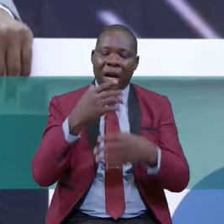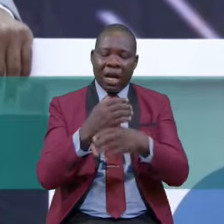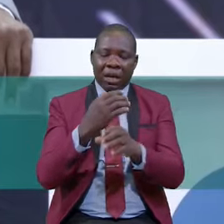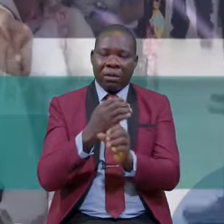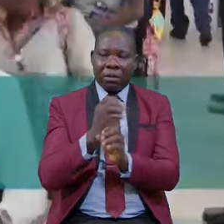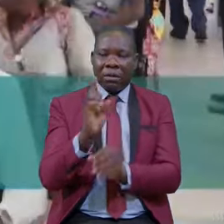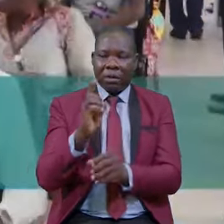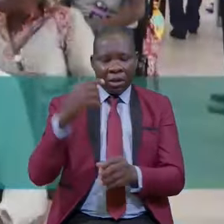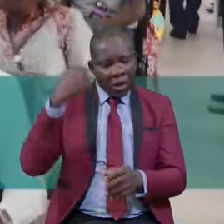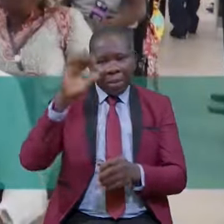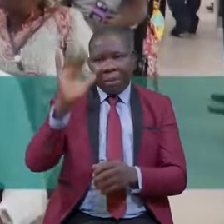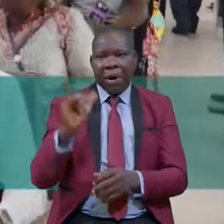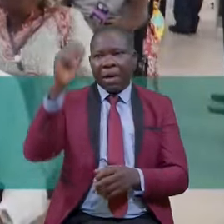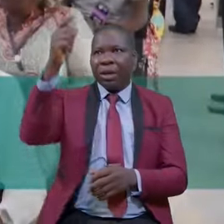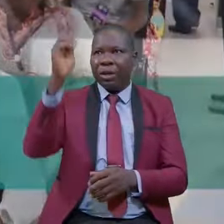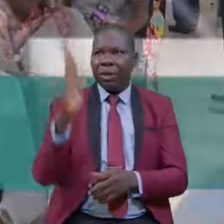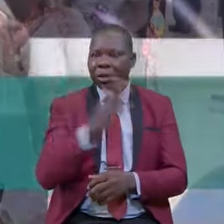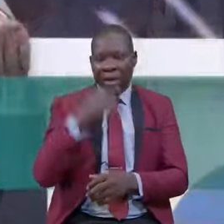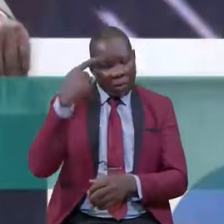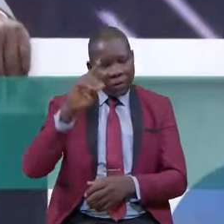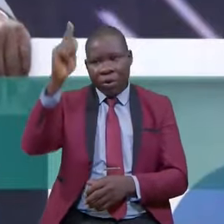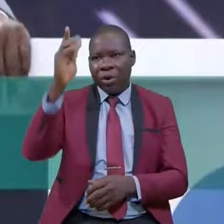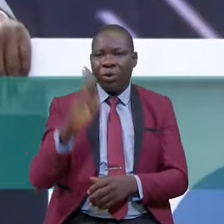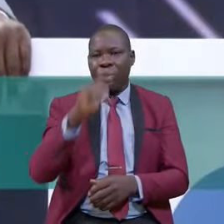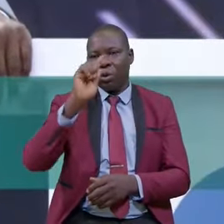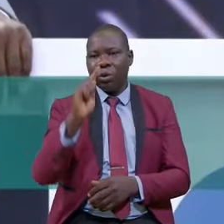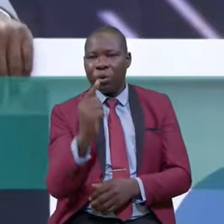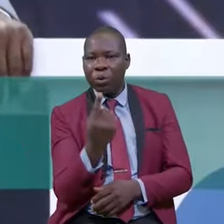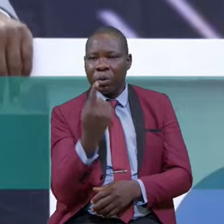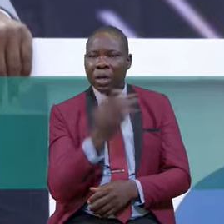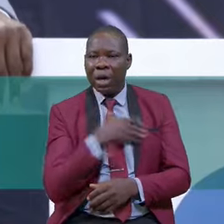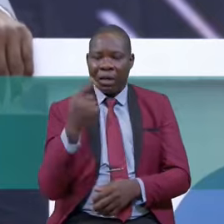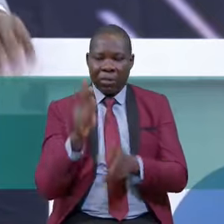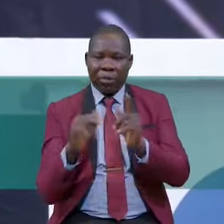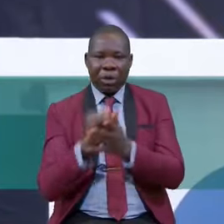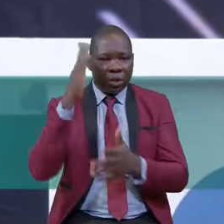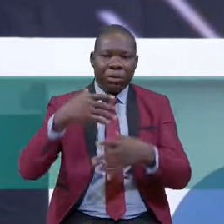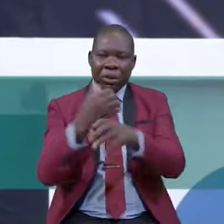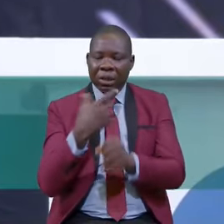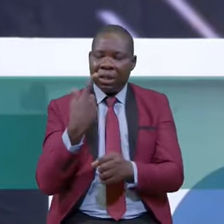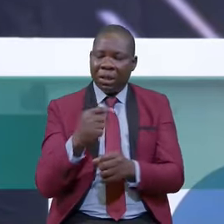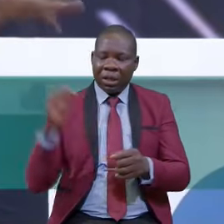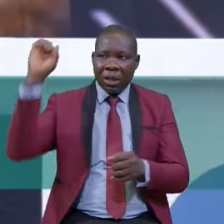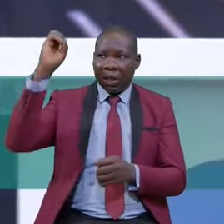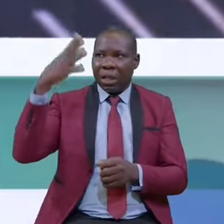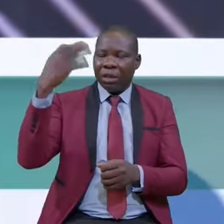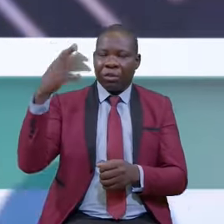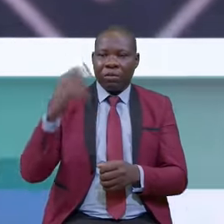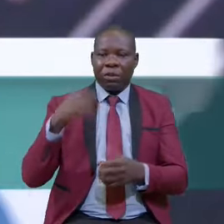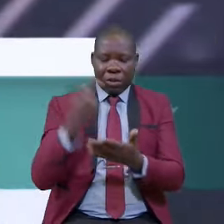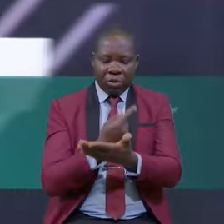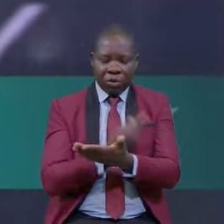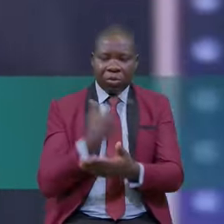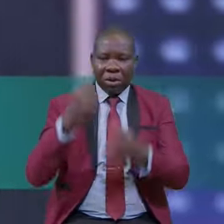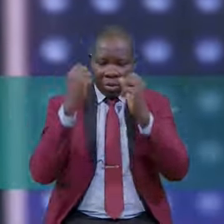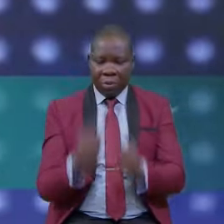par God. Dieu et pour Dieu seul. And the people that will take the et light ceux qui porteront the gospel, the power la puissance of the gospel, de l'Évangile, the message